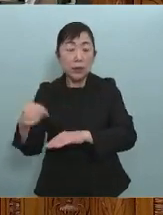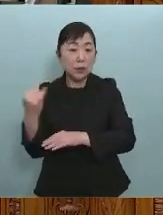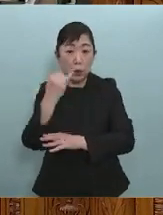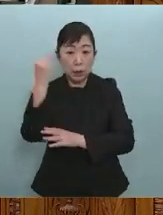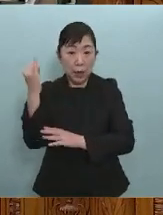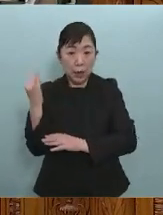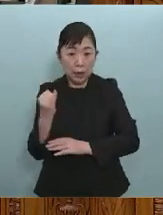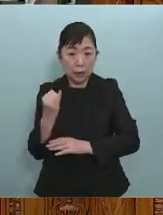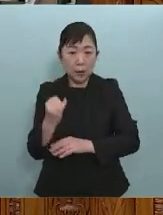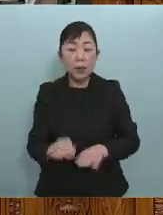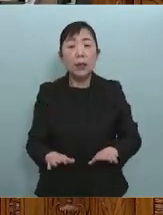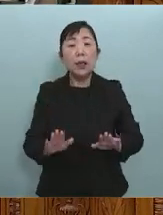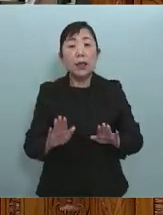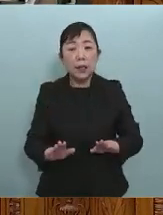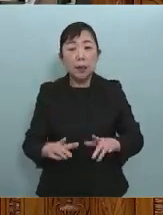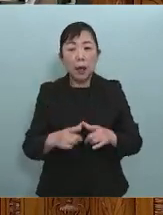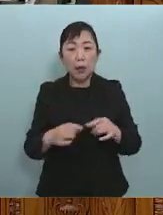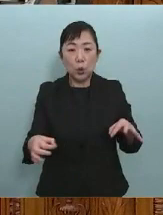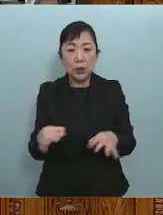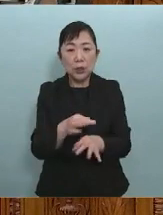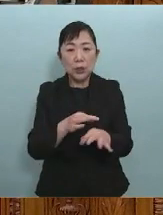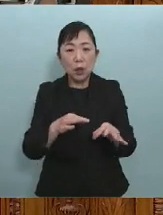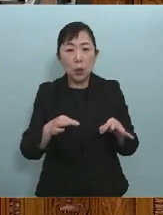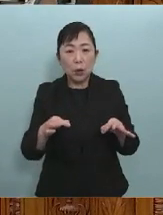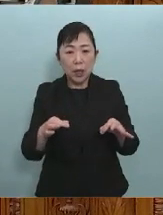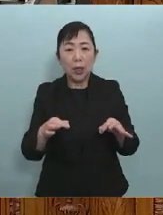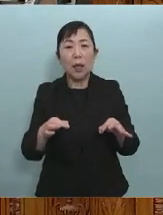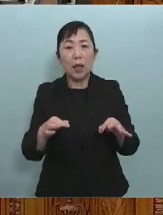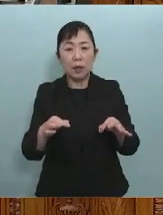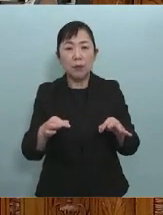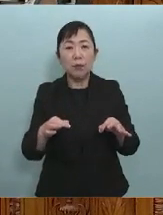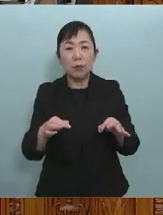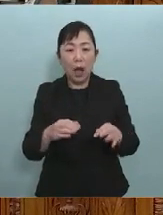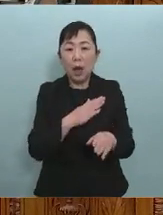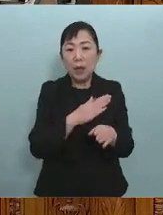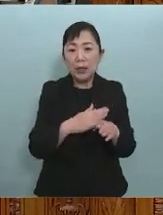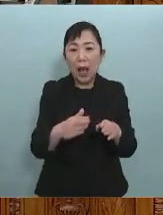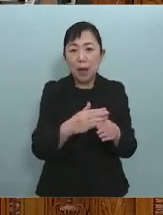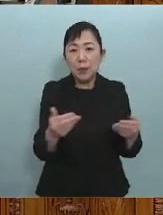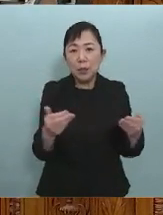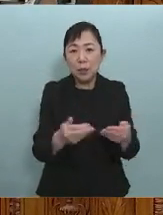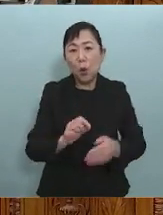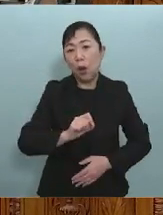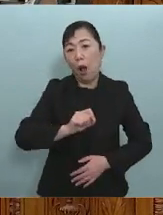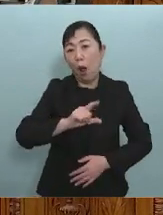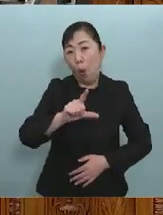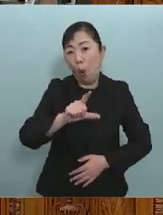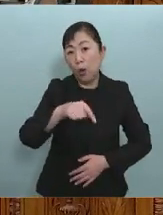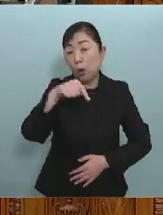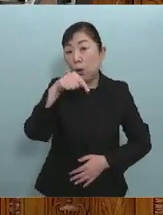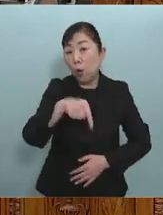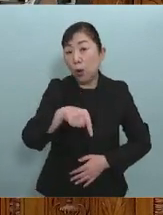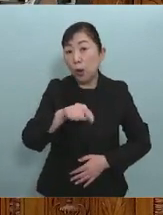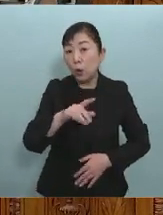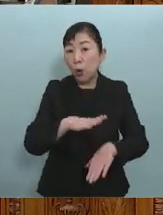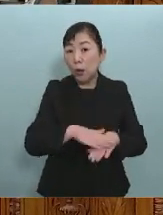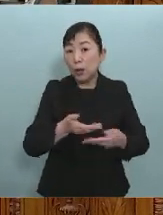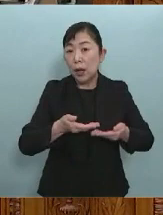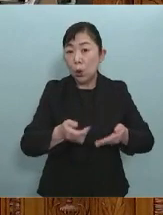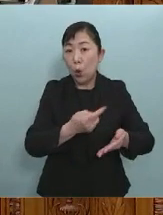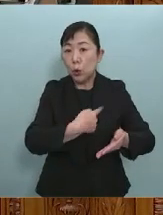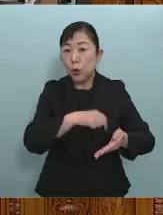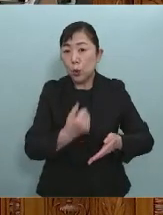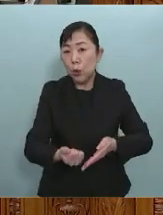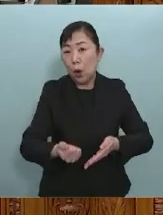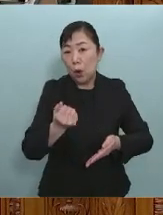一方現在の日本経済の多くの割合であるサービス業はどうやって供給力を強化するの